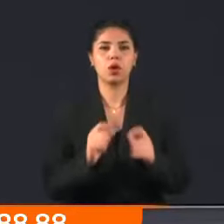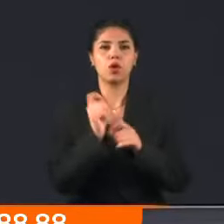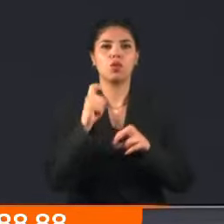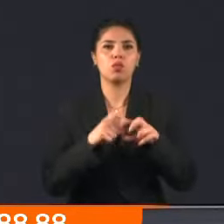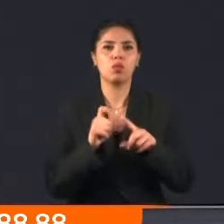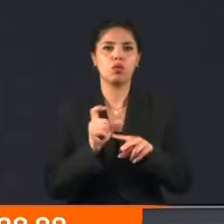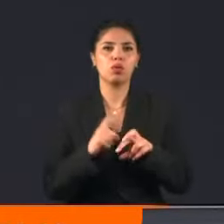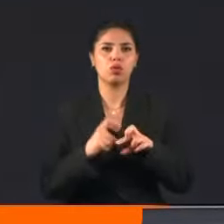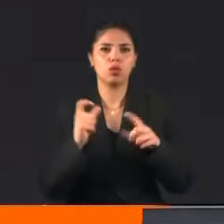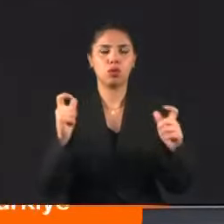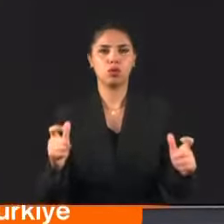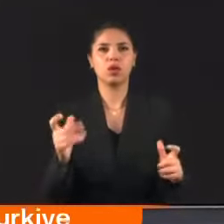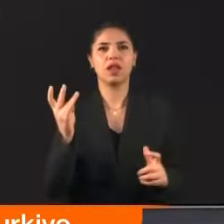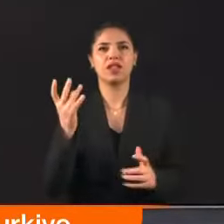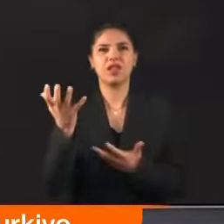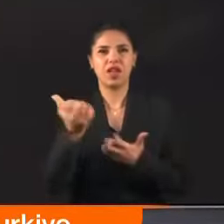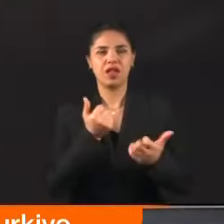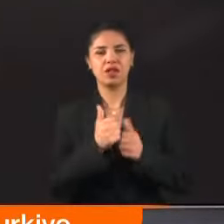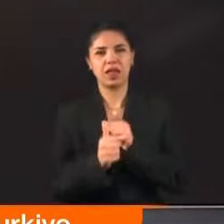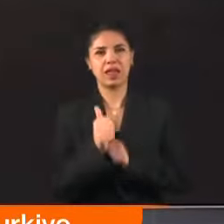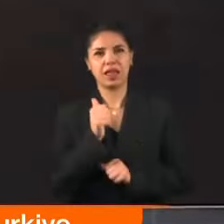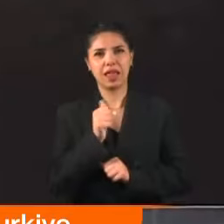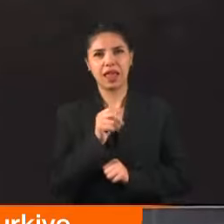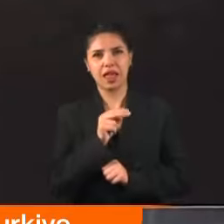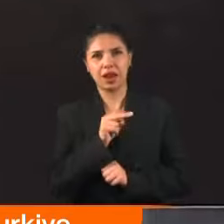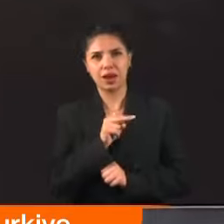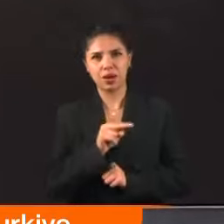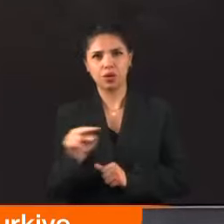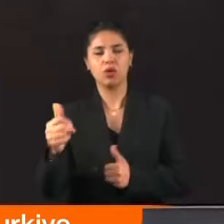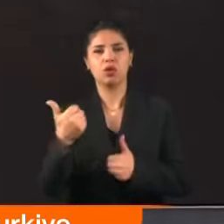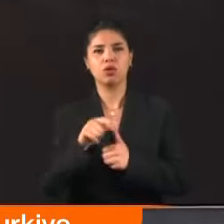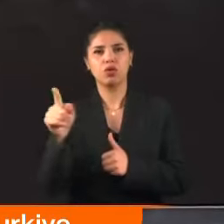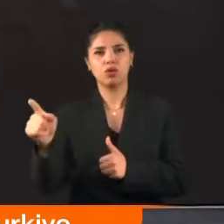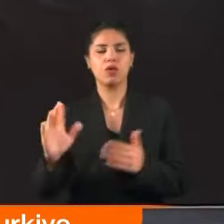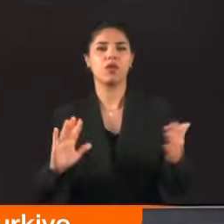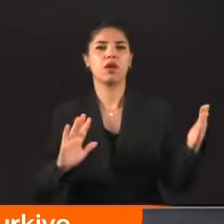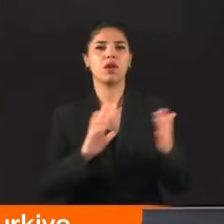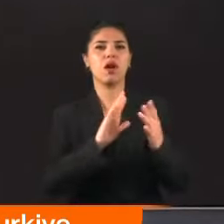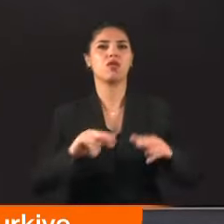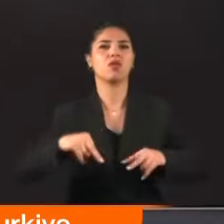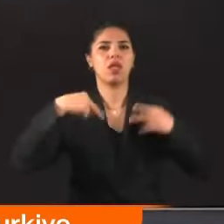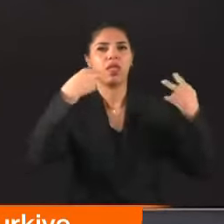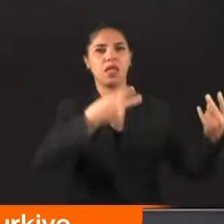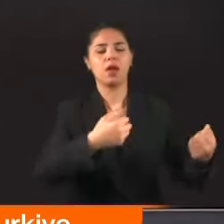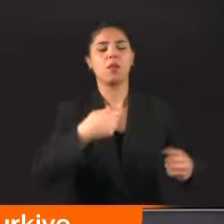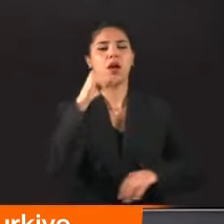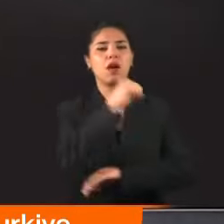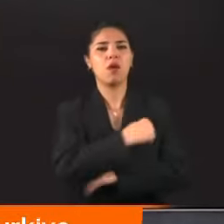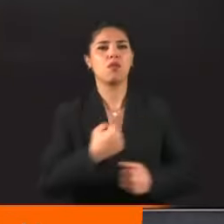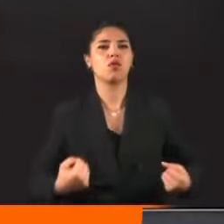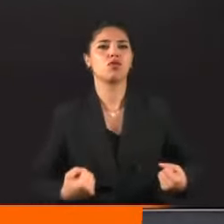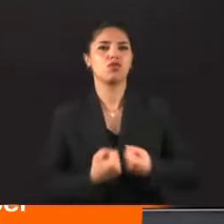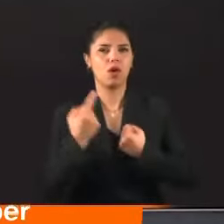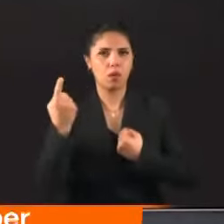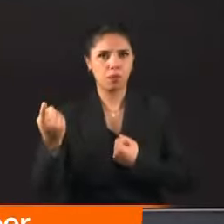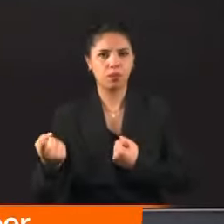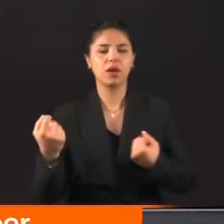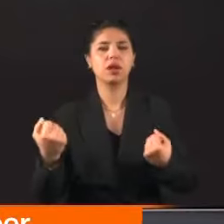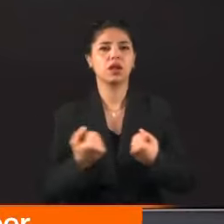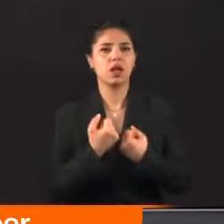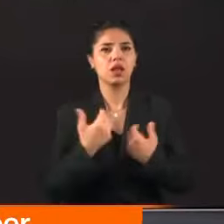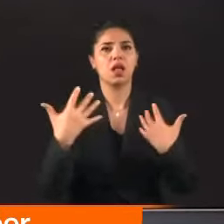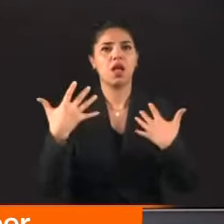Burdur'da nişan alışverişinden dönen çiftin içinde olduğu araç refüjü aşıp karşı yöne geçti. Kamyonetle kafa kafaya çarpıştı. Korkunç